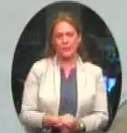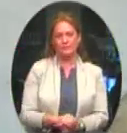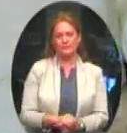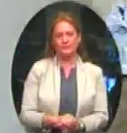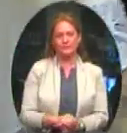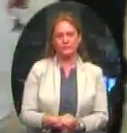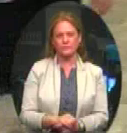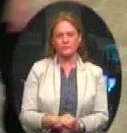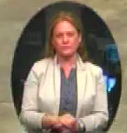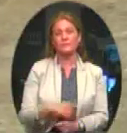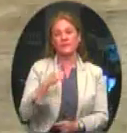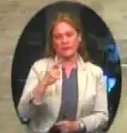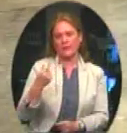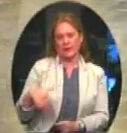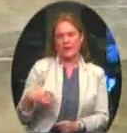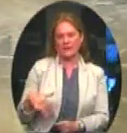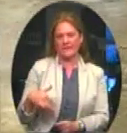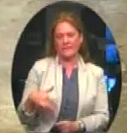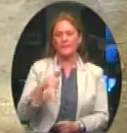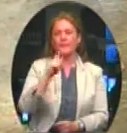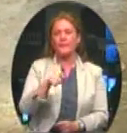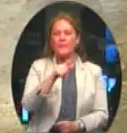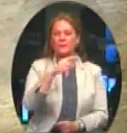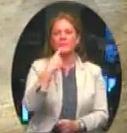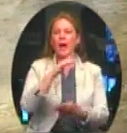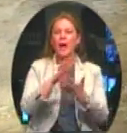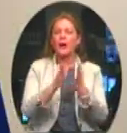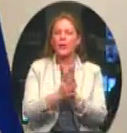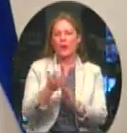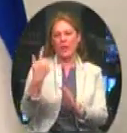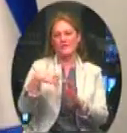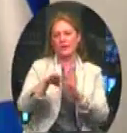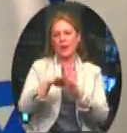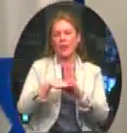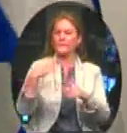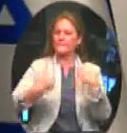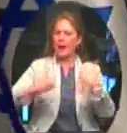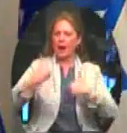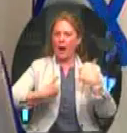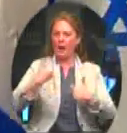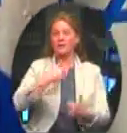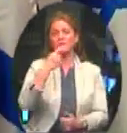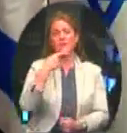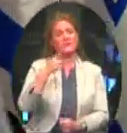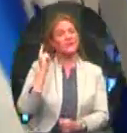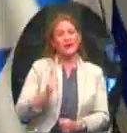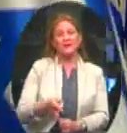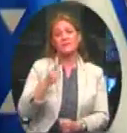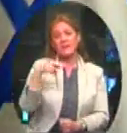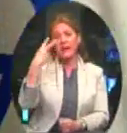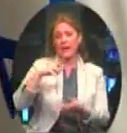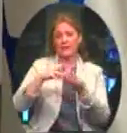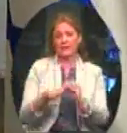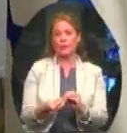הדברים הללו עולים כסף. בכנסת מדגישים כי הכל נעשה על פי כללי המכרז, וגם אומרים כי הדבר הכרחי, חסכוני, ומעל